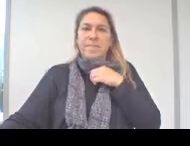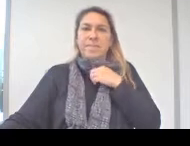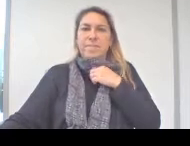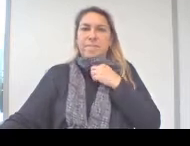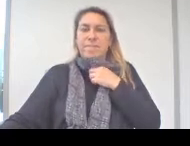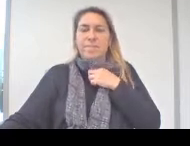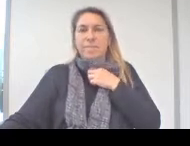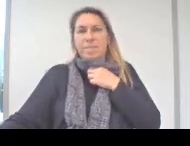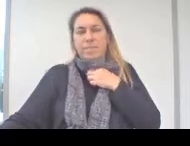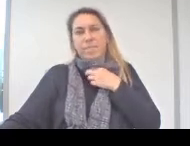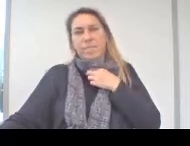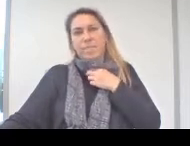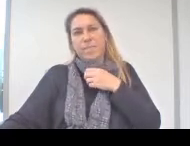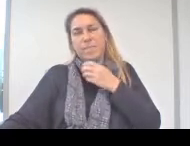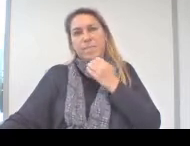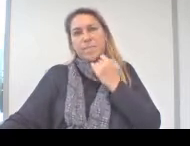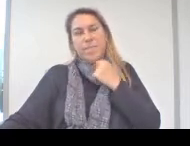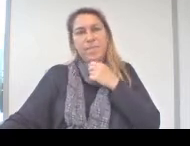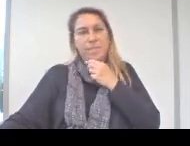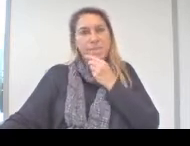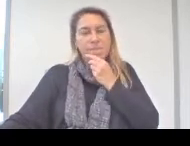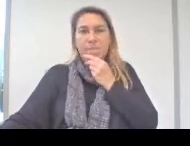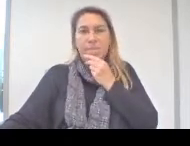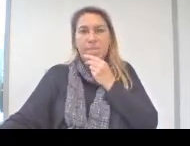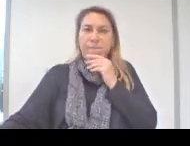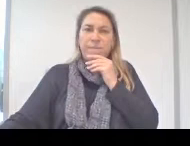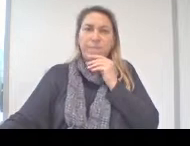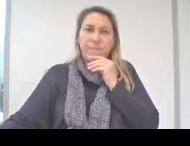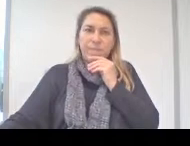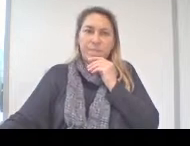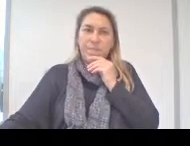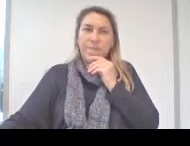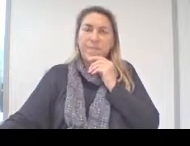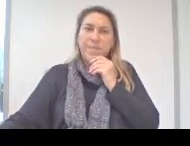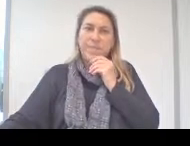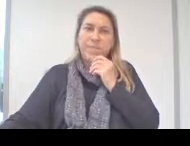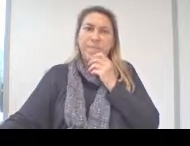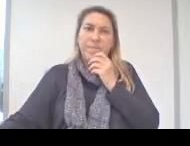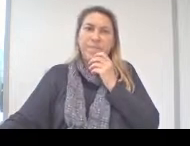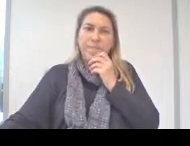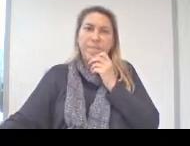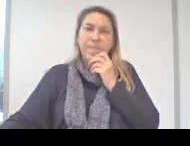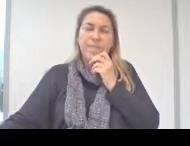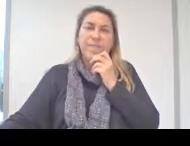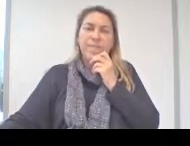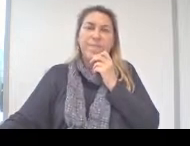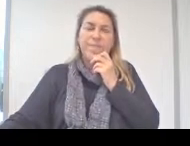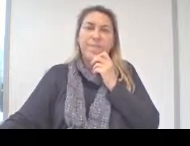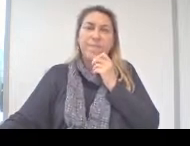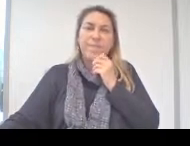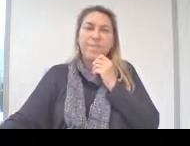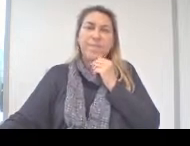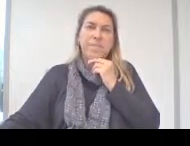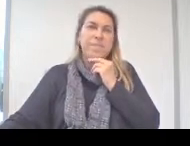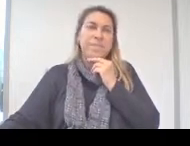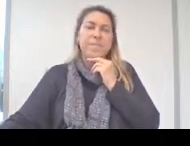termes de transmission culturelle, de transmission géologique, géographique, etc. Donc là, on va